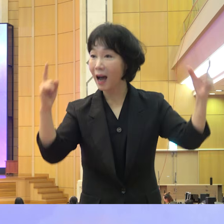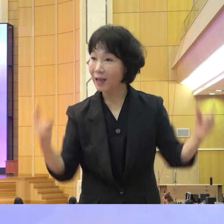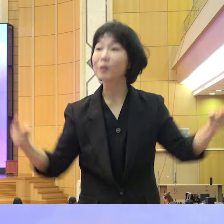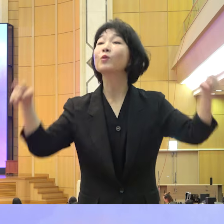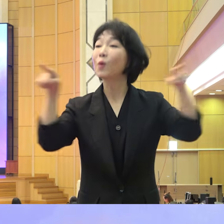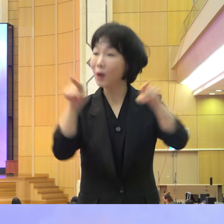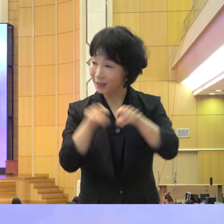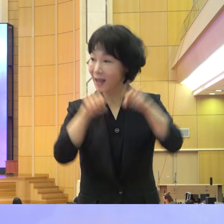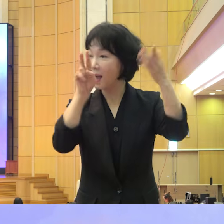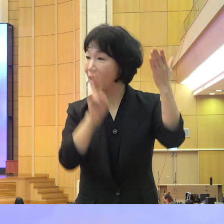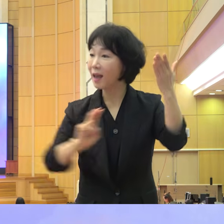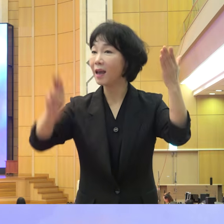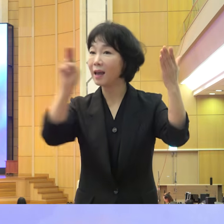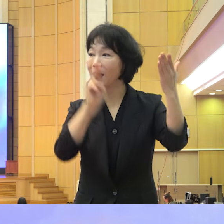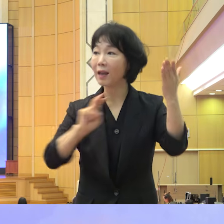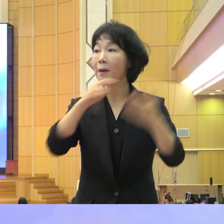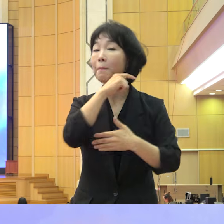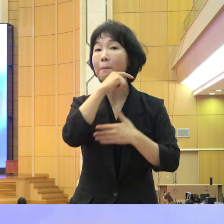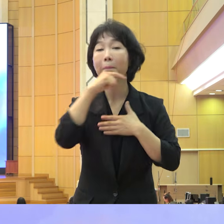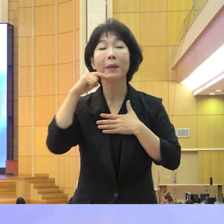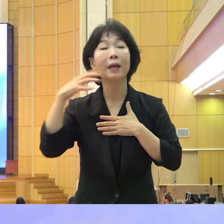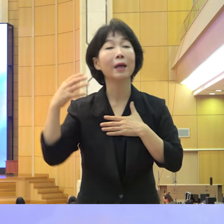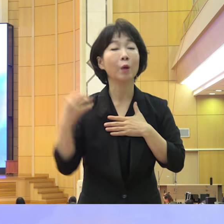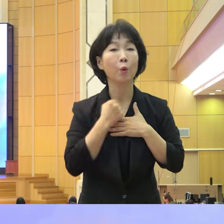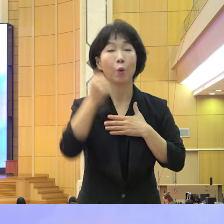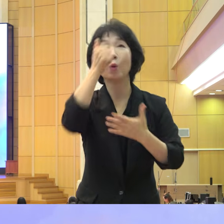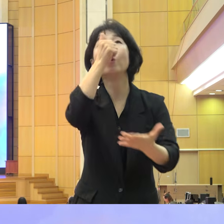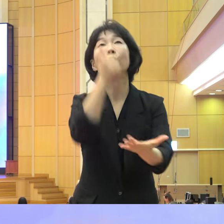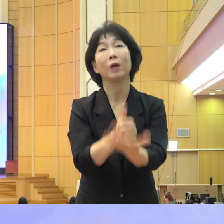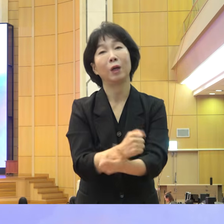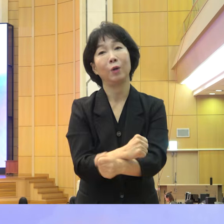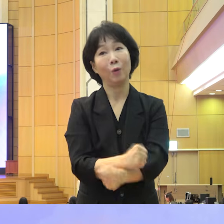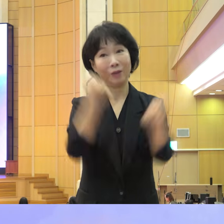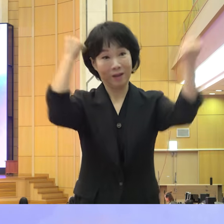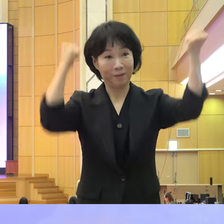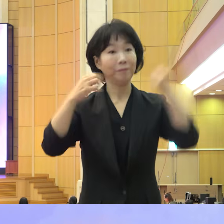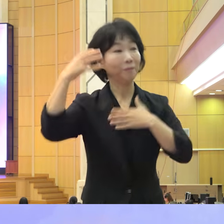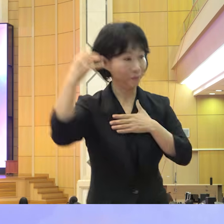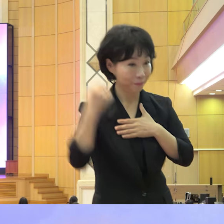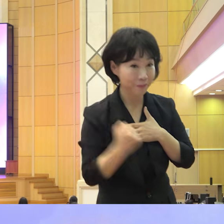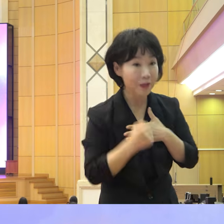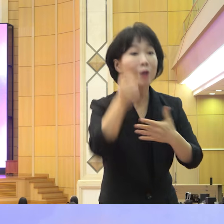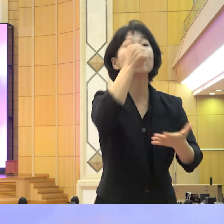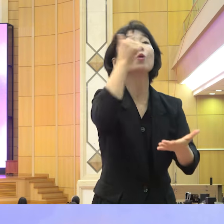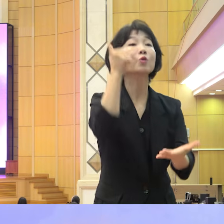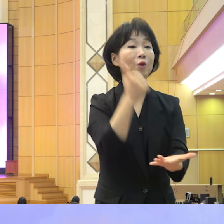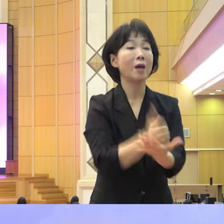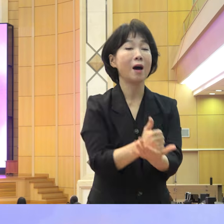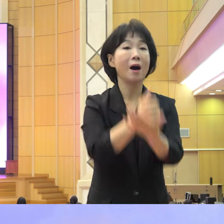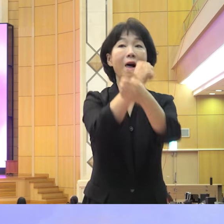함께 찬송하세. 그 피로 한 번 더 찬양합니다.